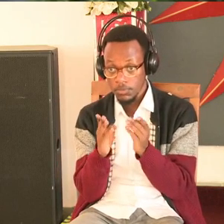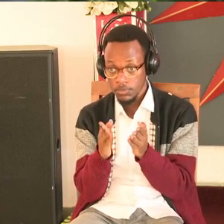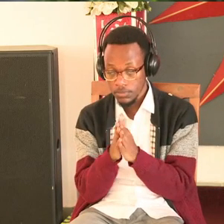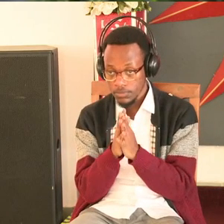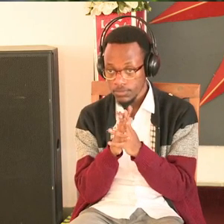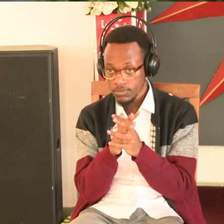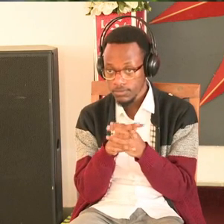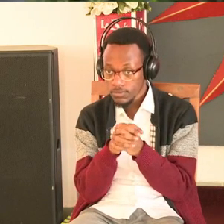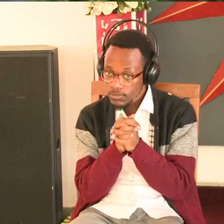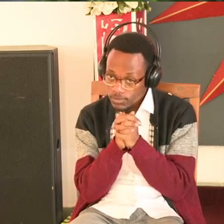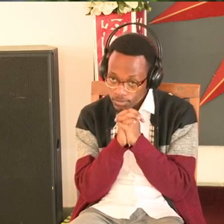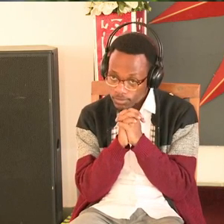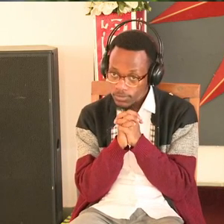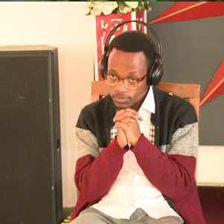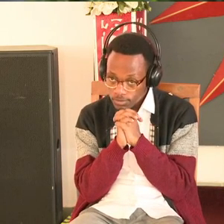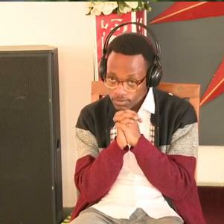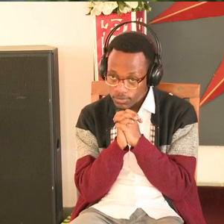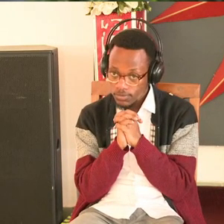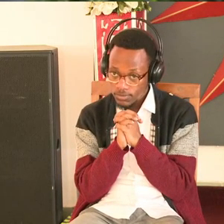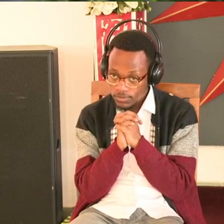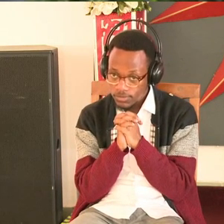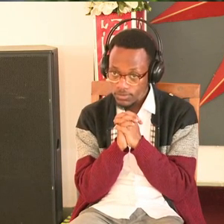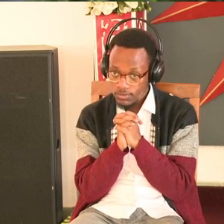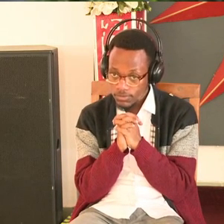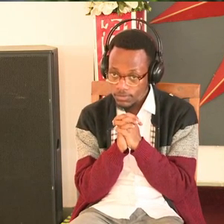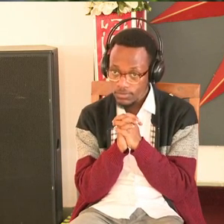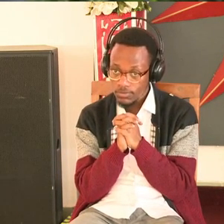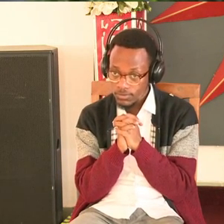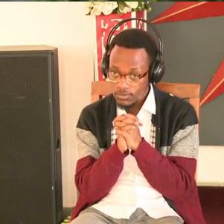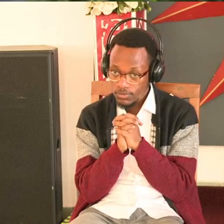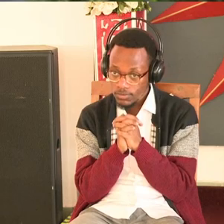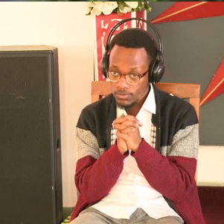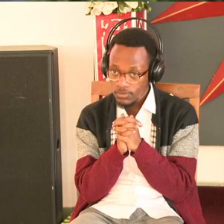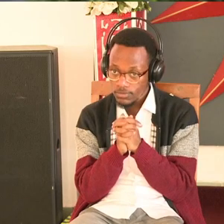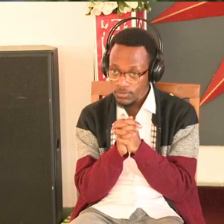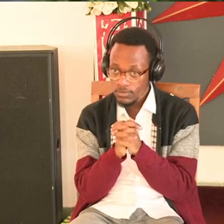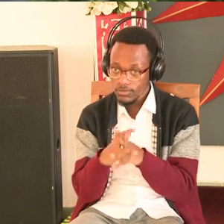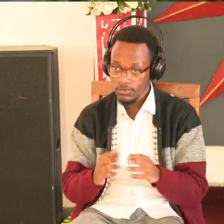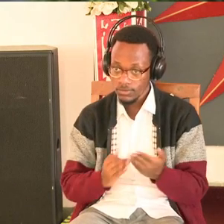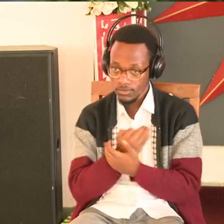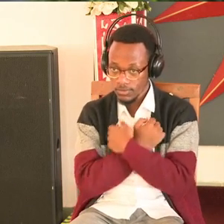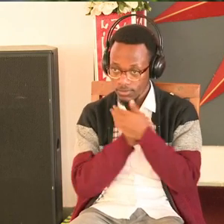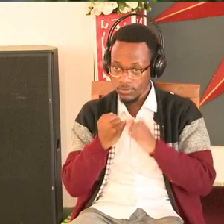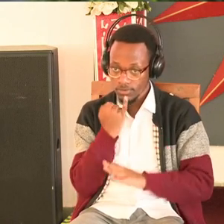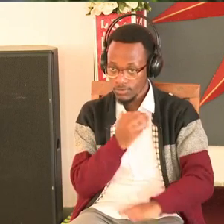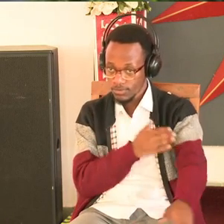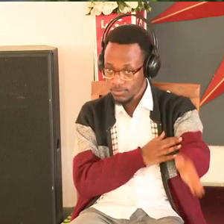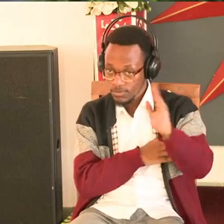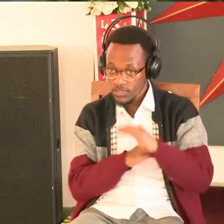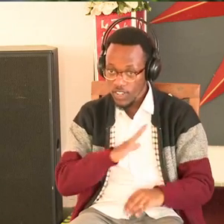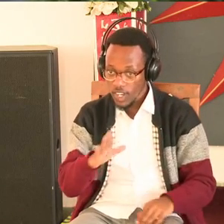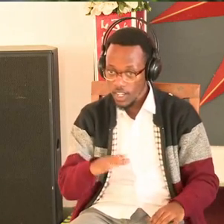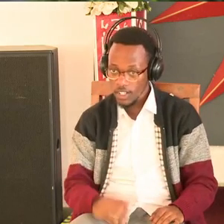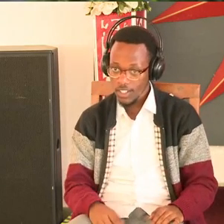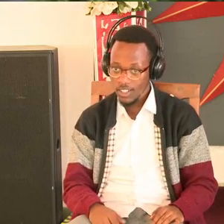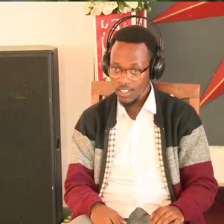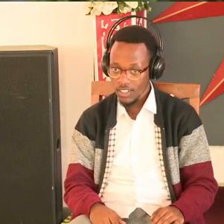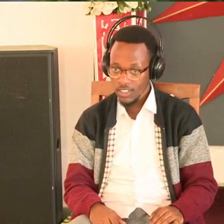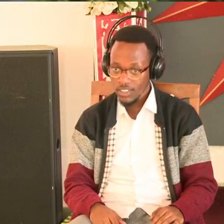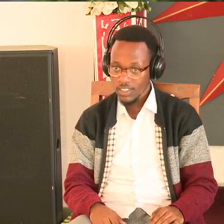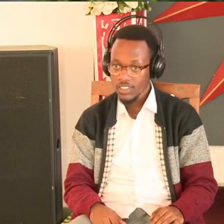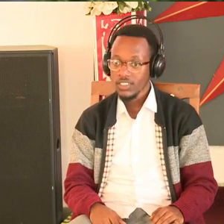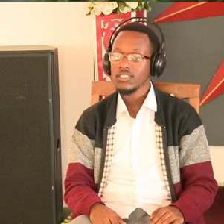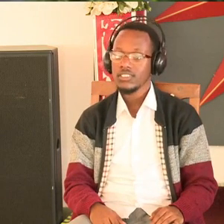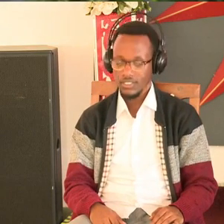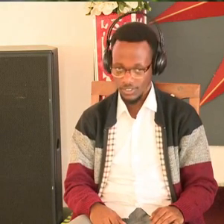banje, chers enfants de Dieu, bakundwa bana b'Imana, uyu munsi il ne s'agit de rien d'autre